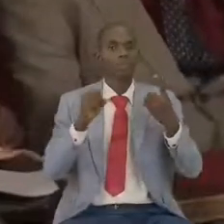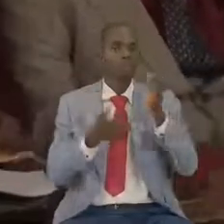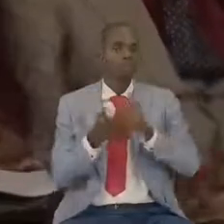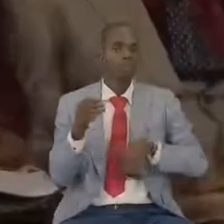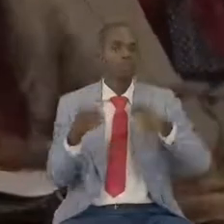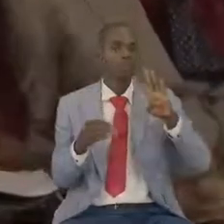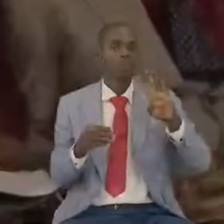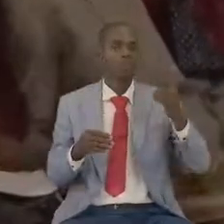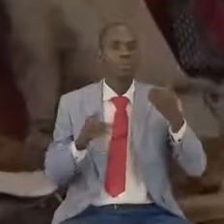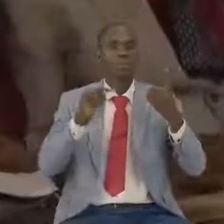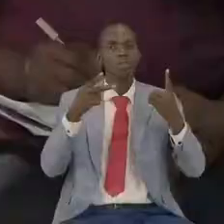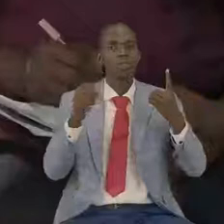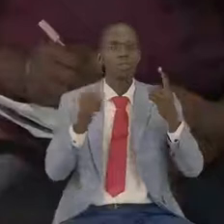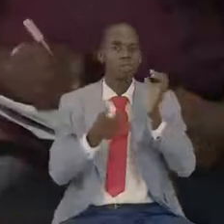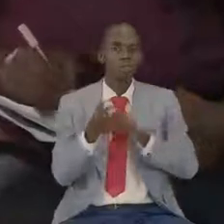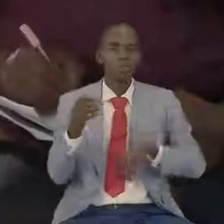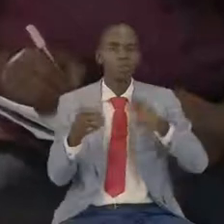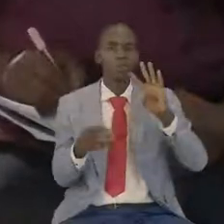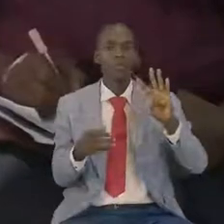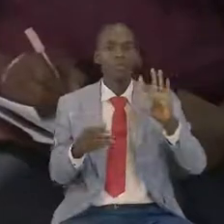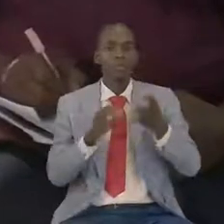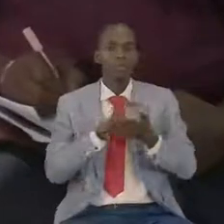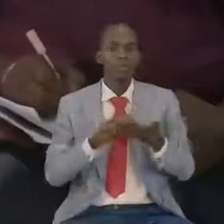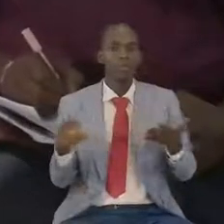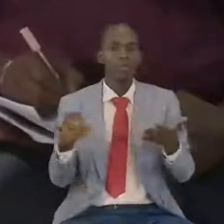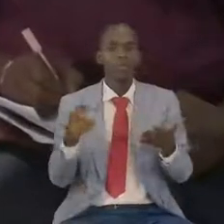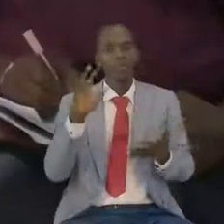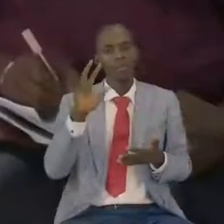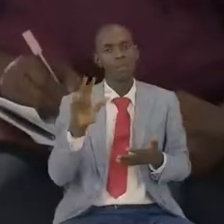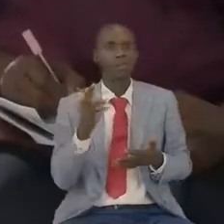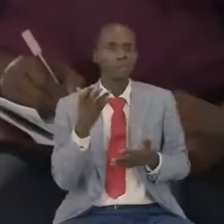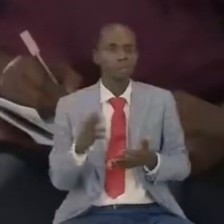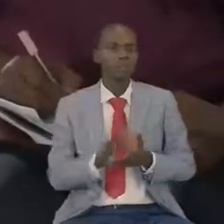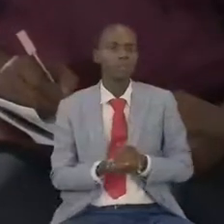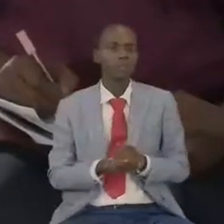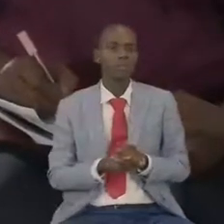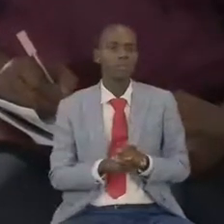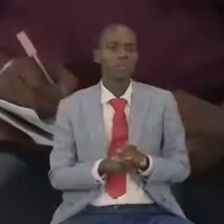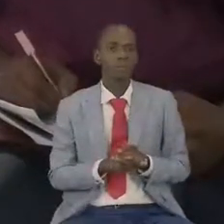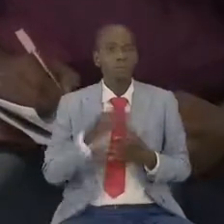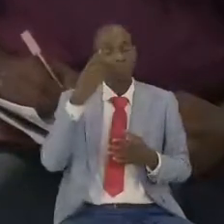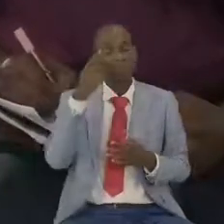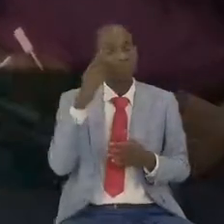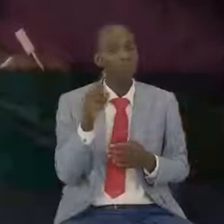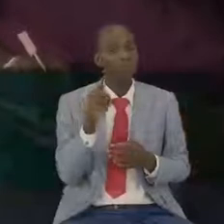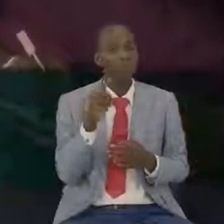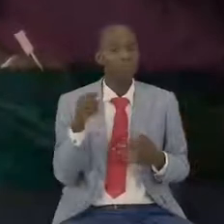1 Thessaloniciens chapitre 4, verset 3 là-bas, il dit, ce que Dieu